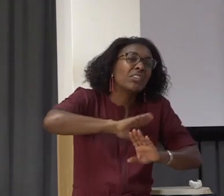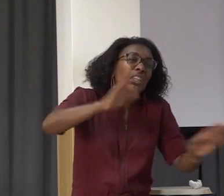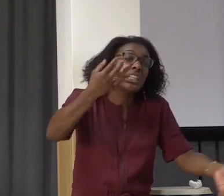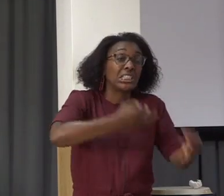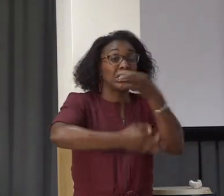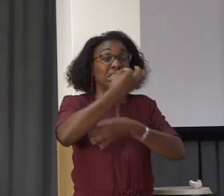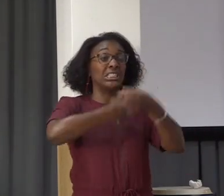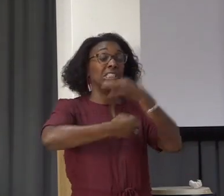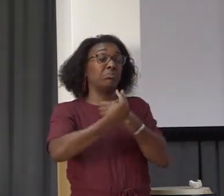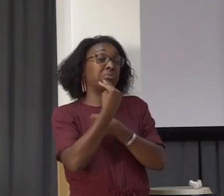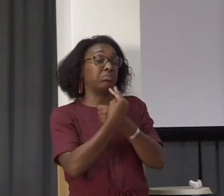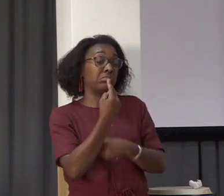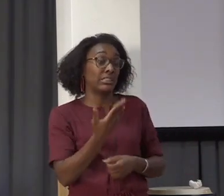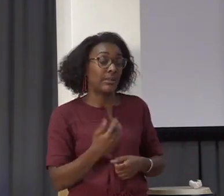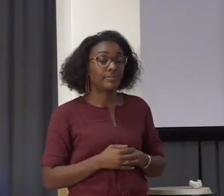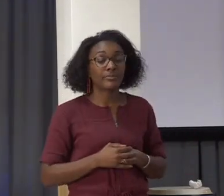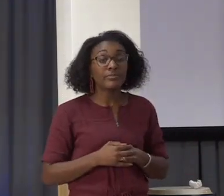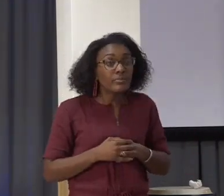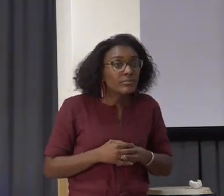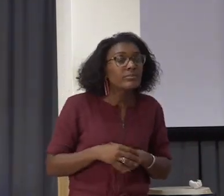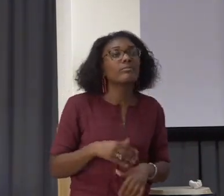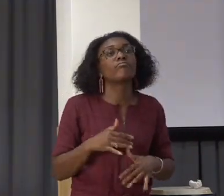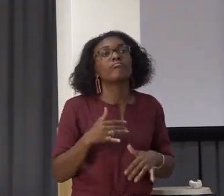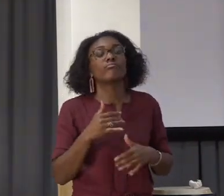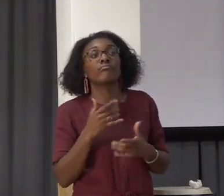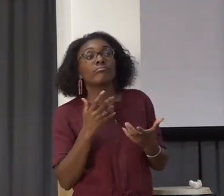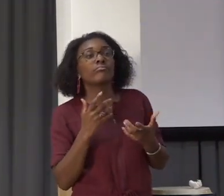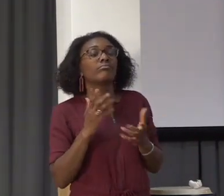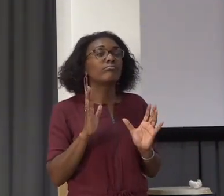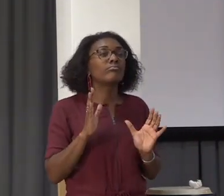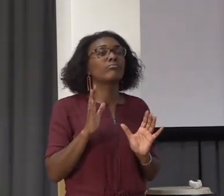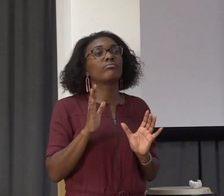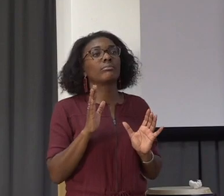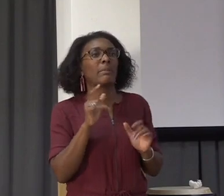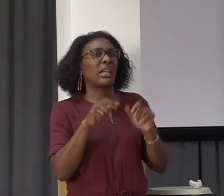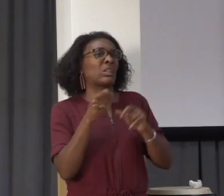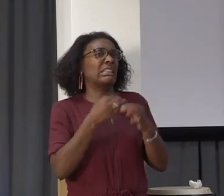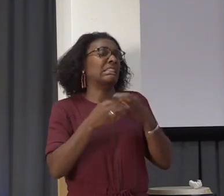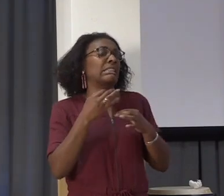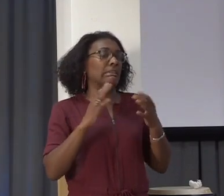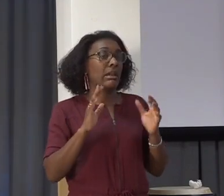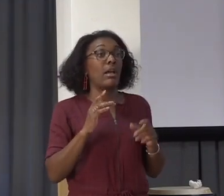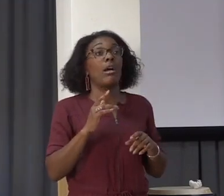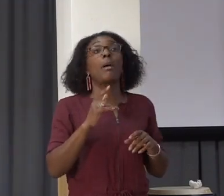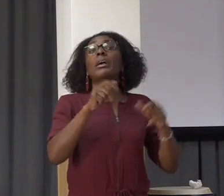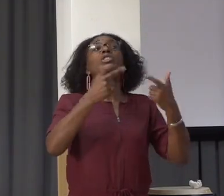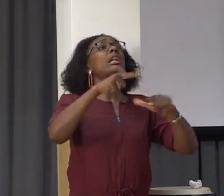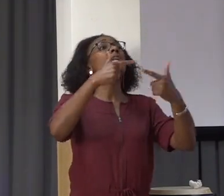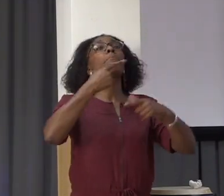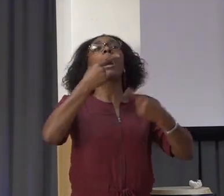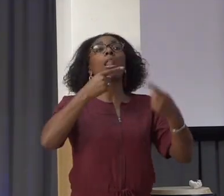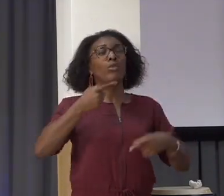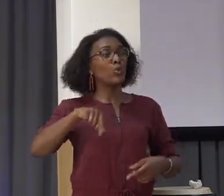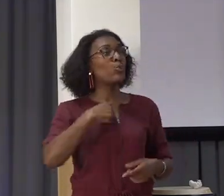est prêt à donner leurs opinions, les gens donnent leurs opinions d'une manière très libre, mais quand nous, les chrétiens, nous le